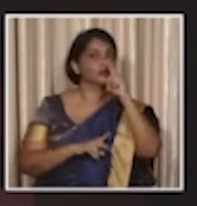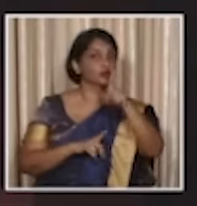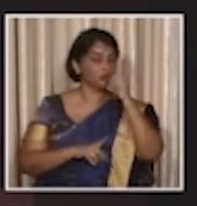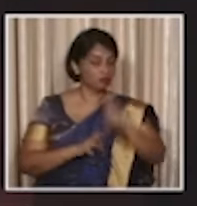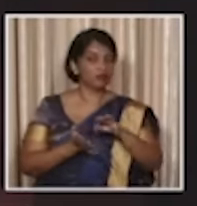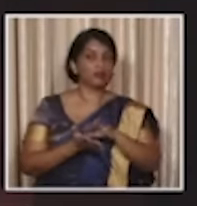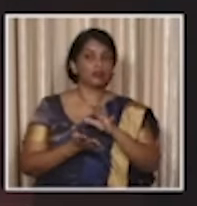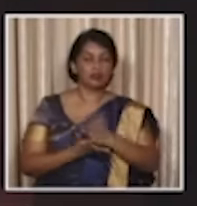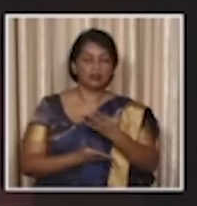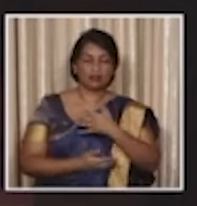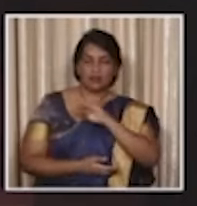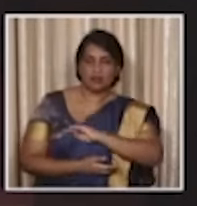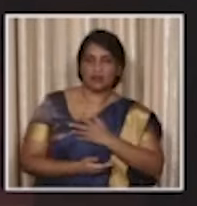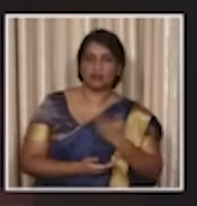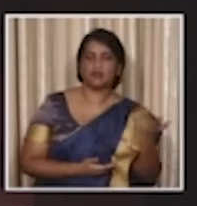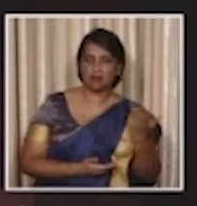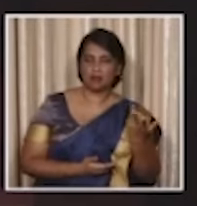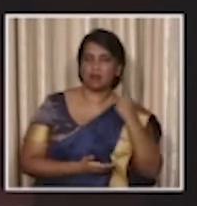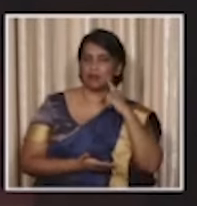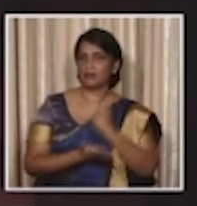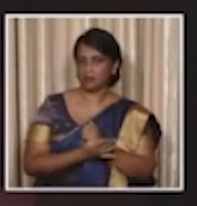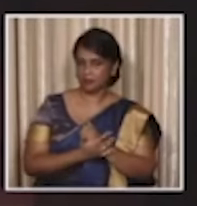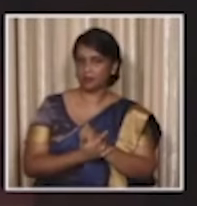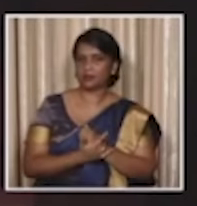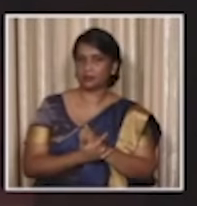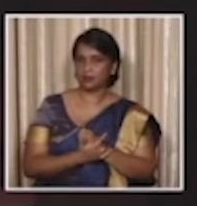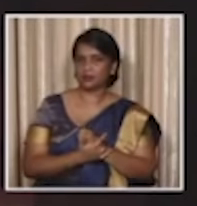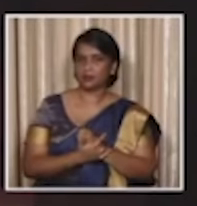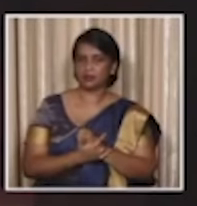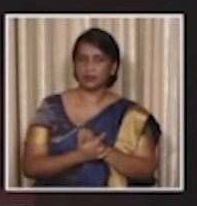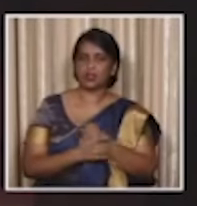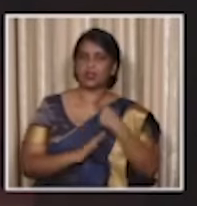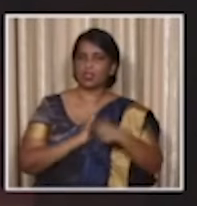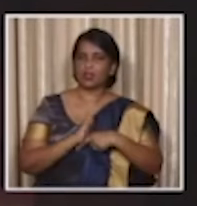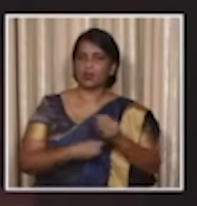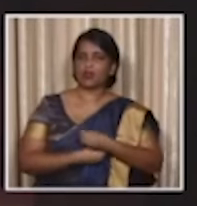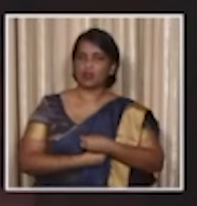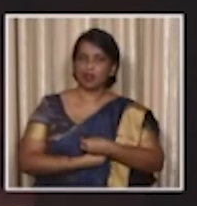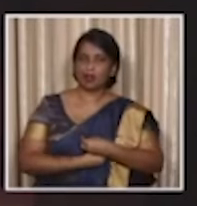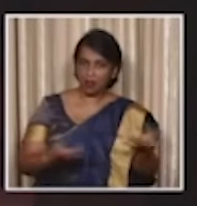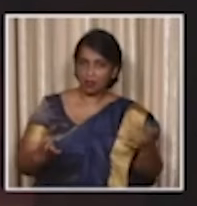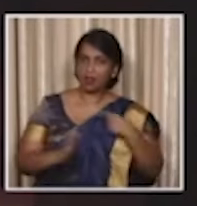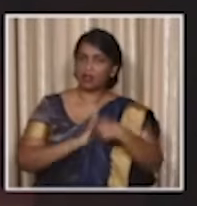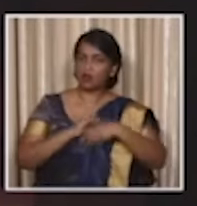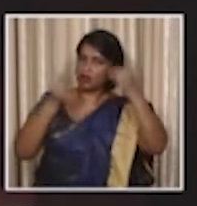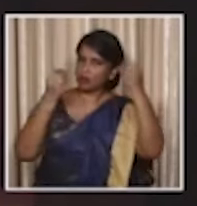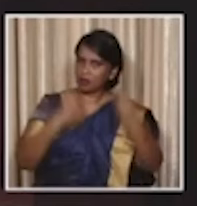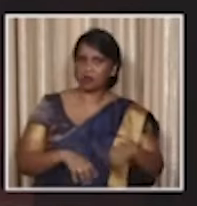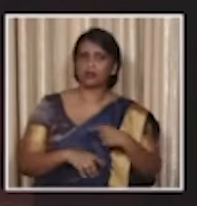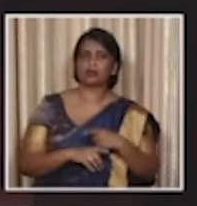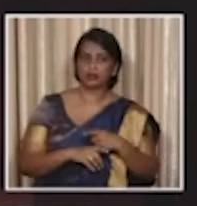තීන්දුව උහුලා ගන්න බෑ. ඒක දරා ගන්න බෑ. රට විනාශ කරලා, රට බංකොලොත්